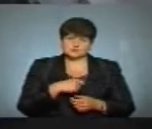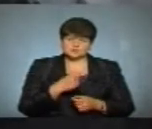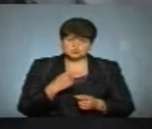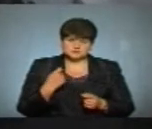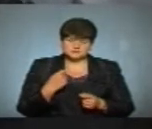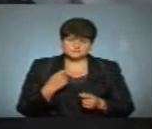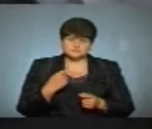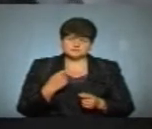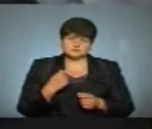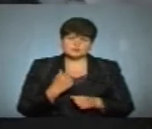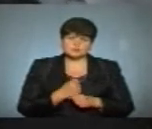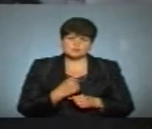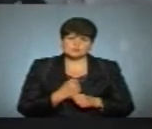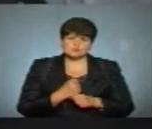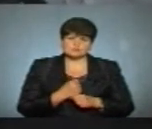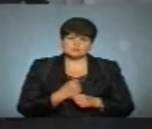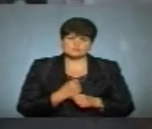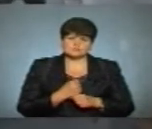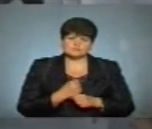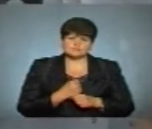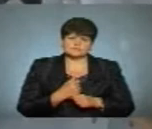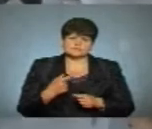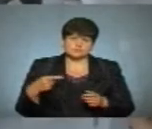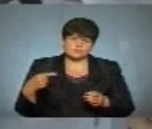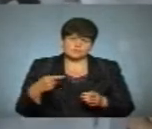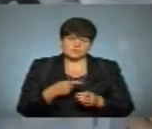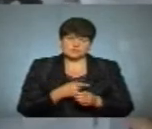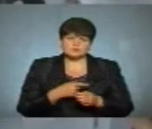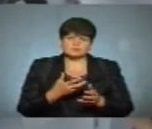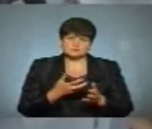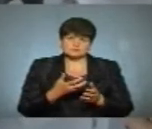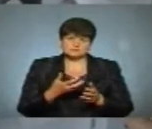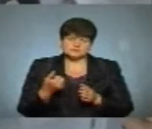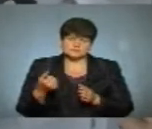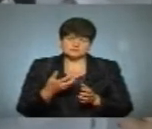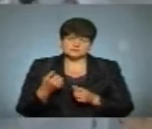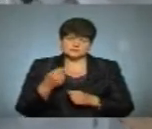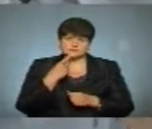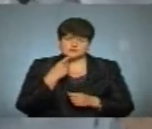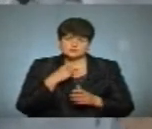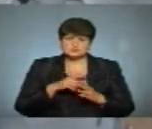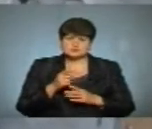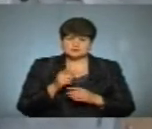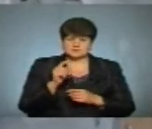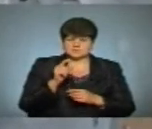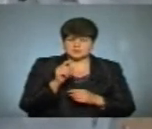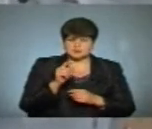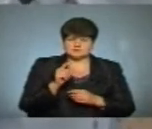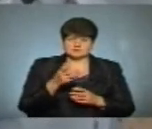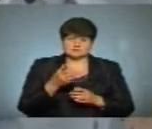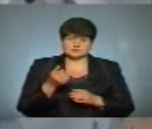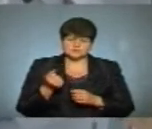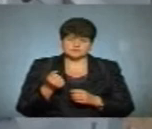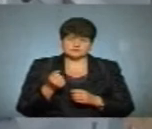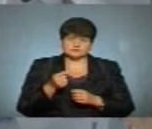От робимо проколи вени, от і починаємо забір крові. Спочатку набираємо маленький мішочок, з якого